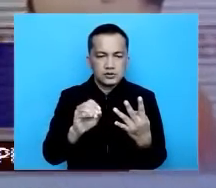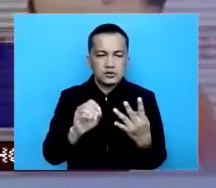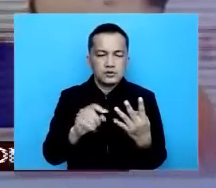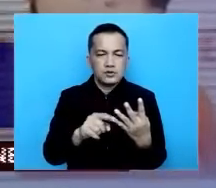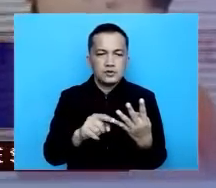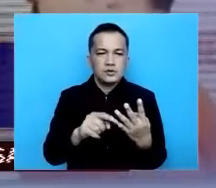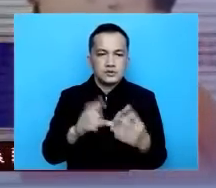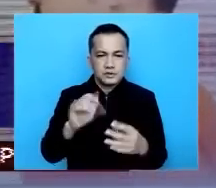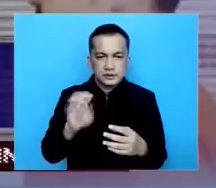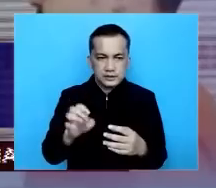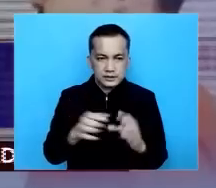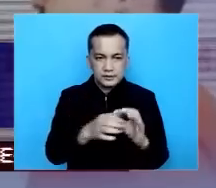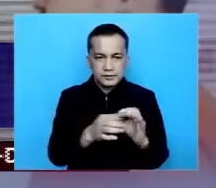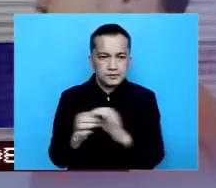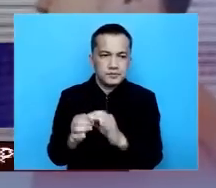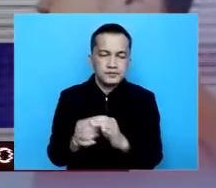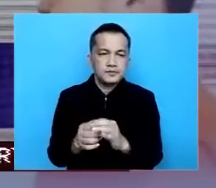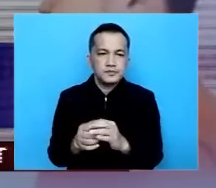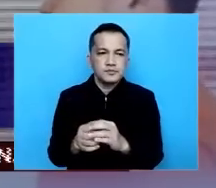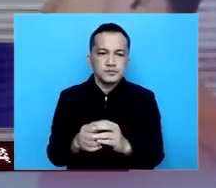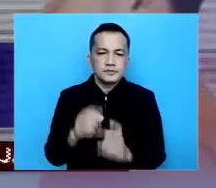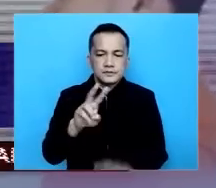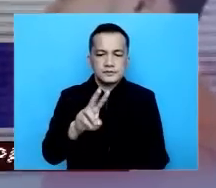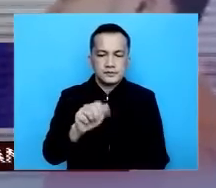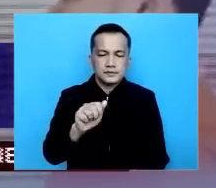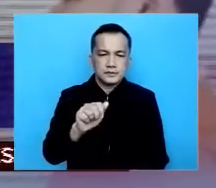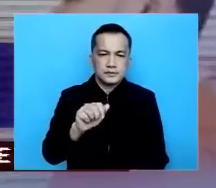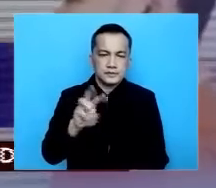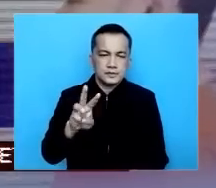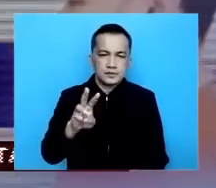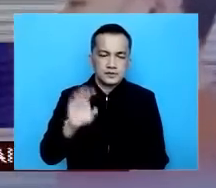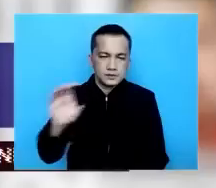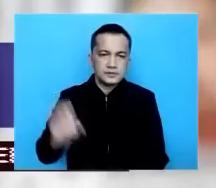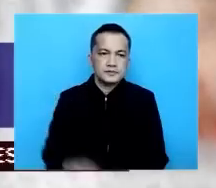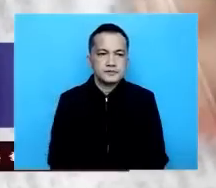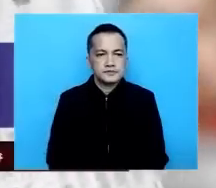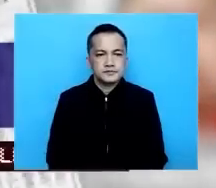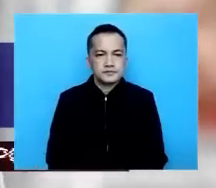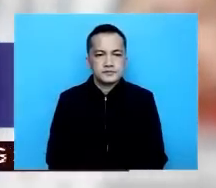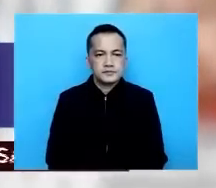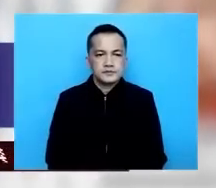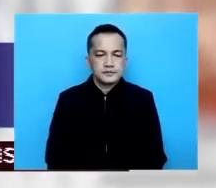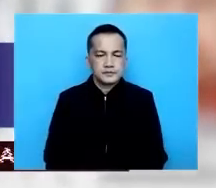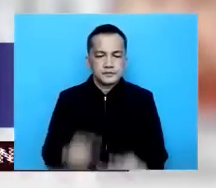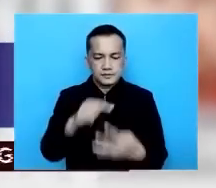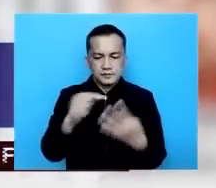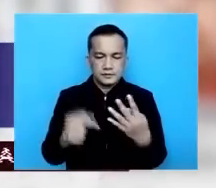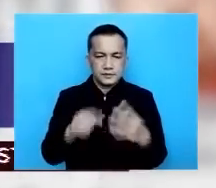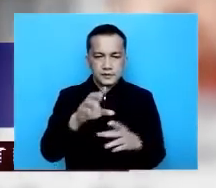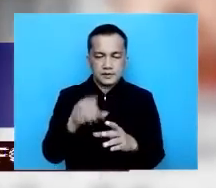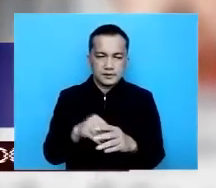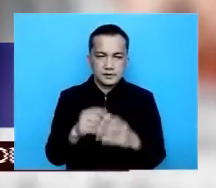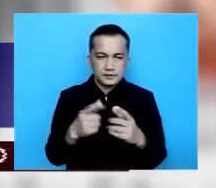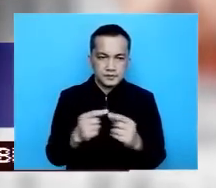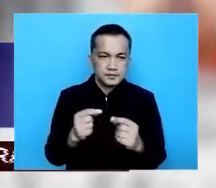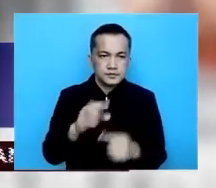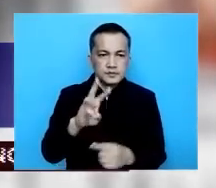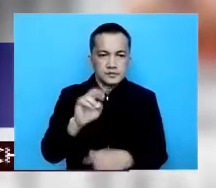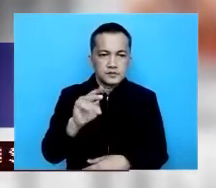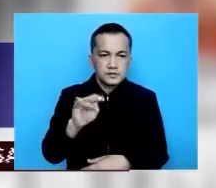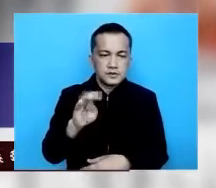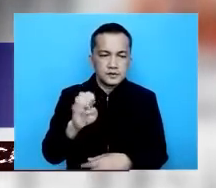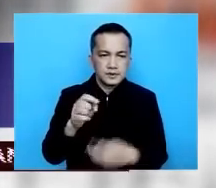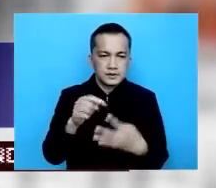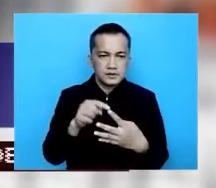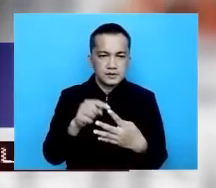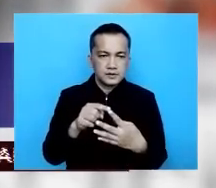may kinalaman sa violence against women and children. Kabilang sila sa apat na Japanese nationals at si Watanabe na tinukoy na